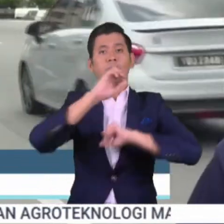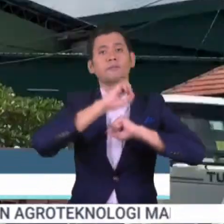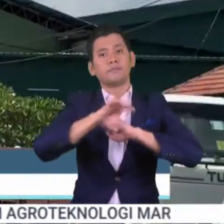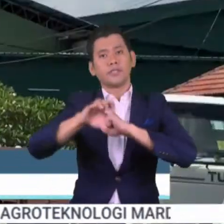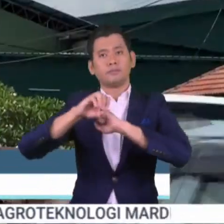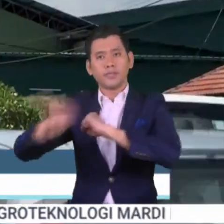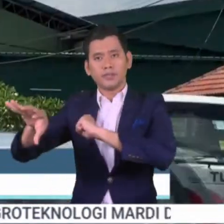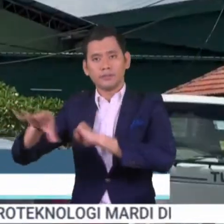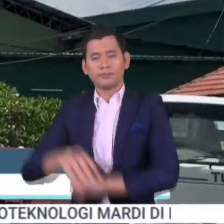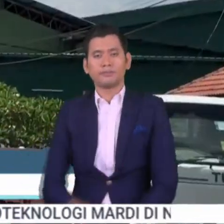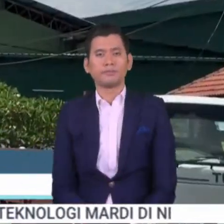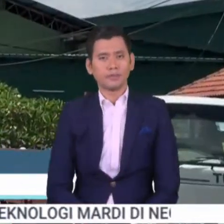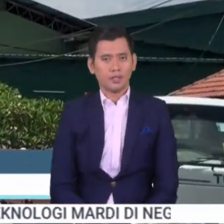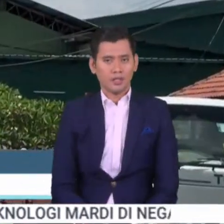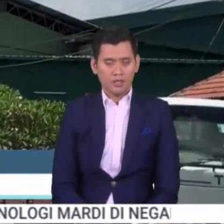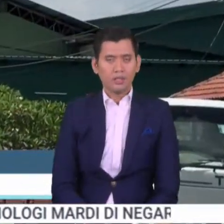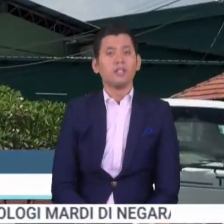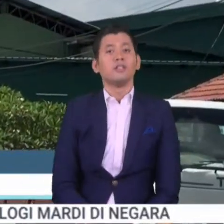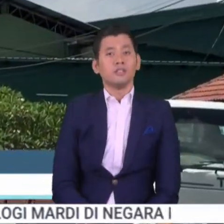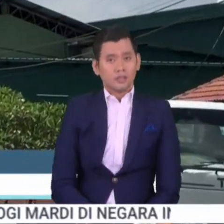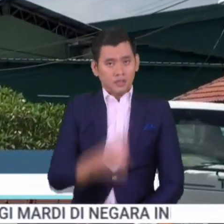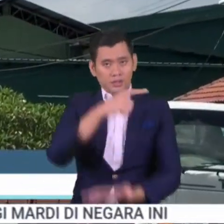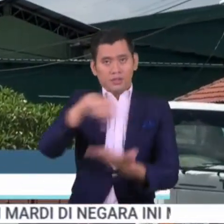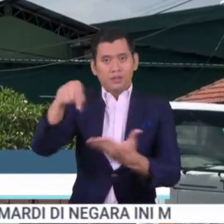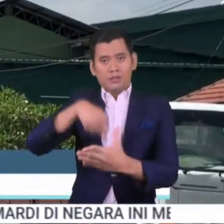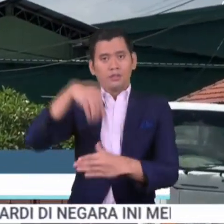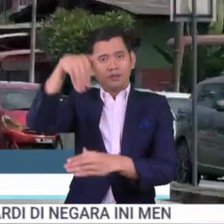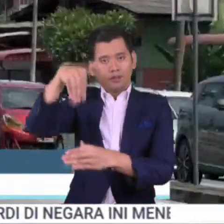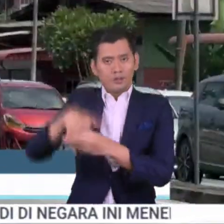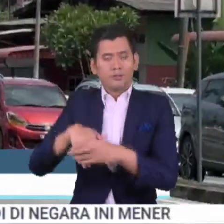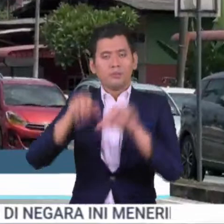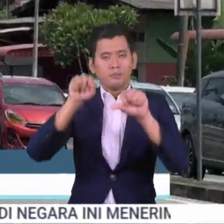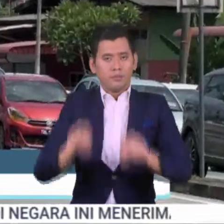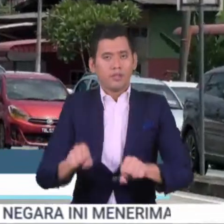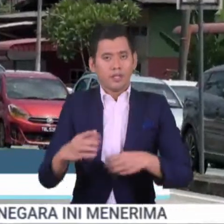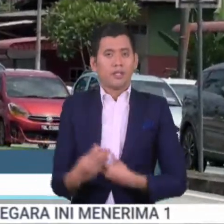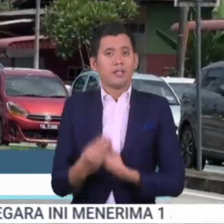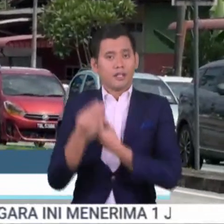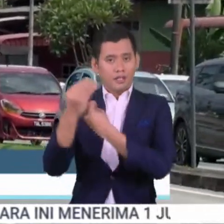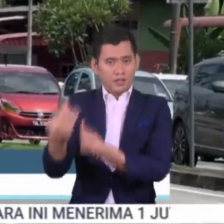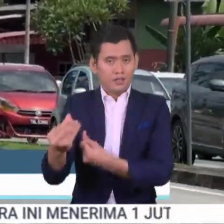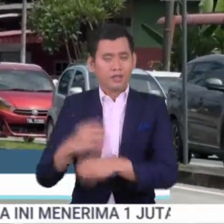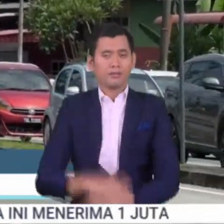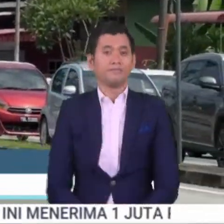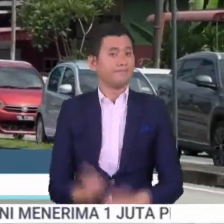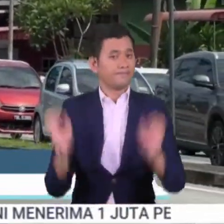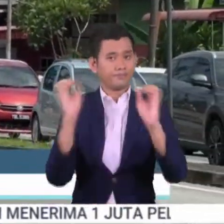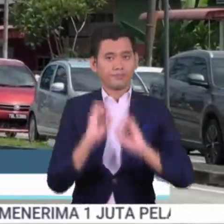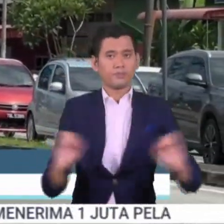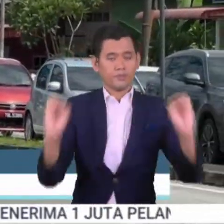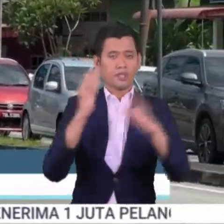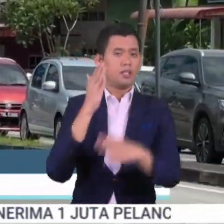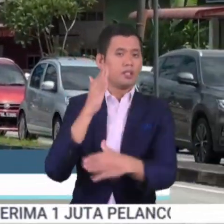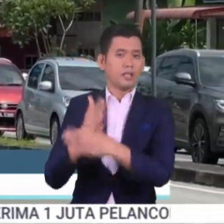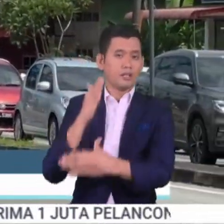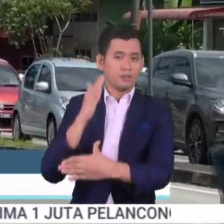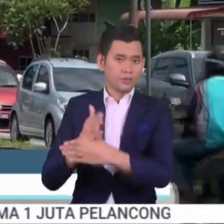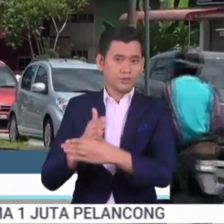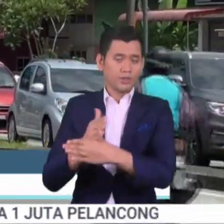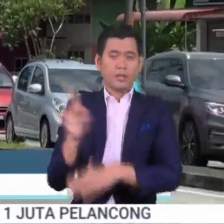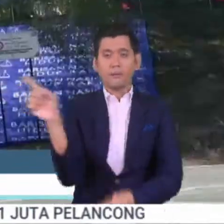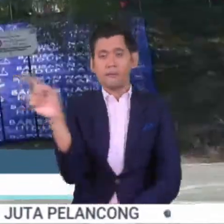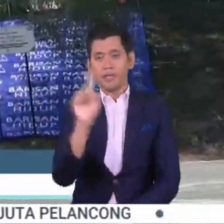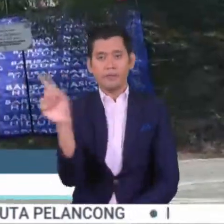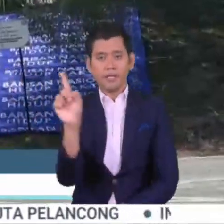berkempen, meraih undi dan sebagainya dapat jalankan dengan lancar tanpa mengganggu mana-mana